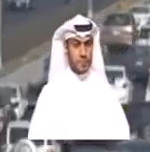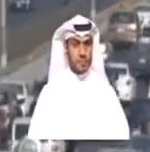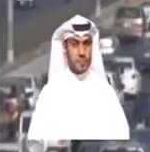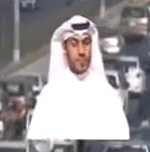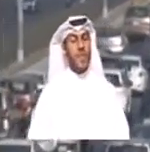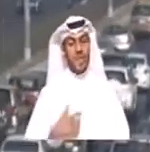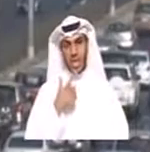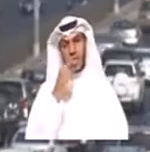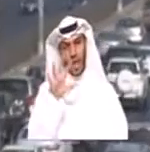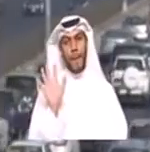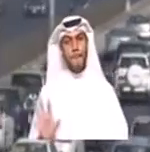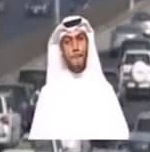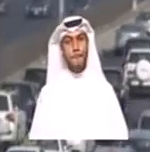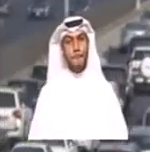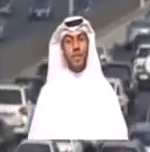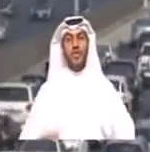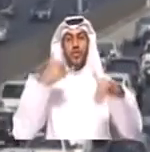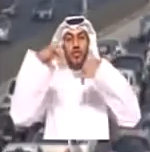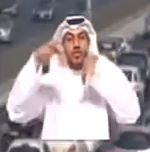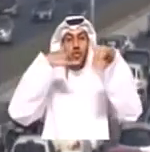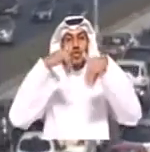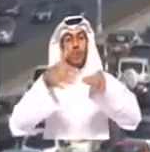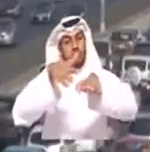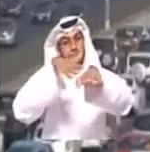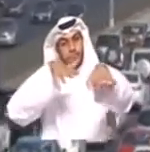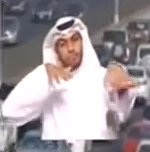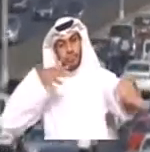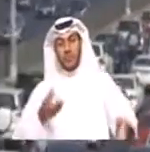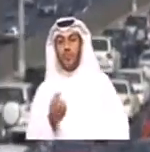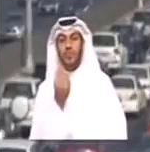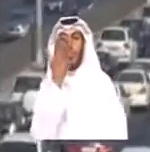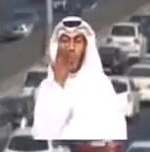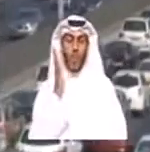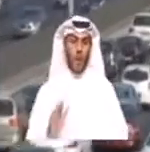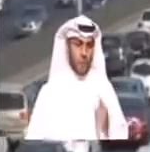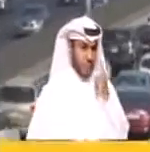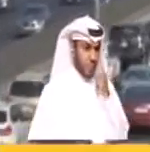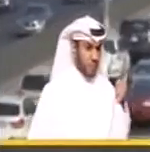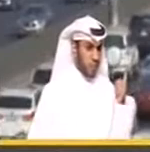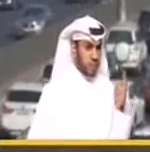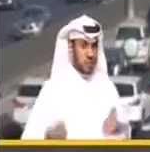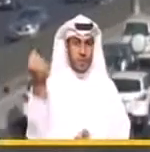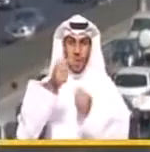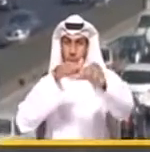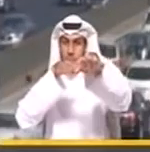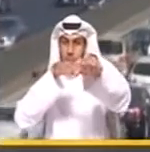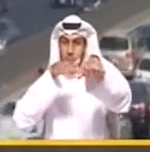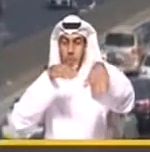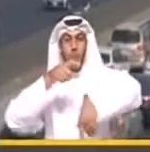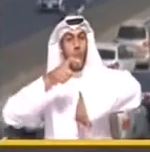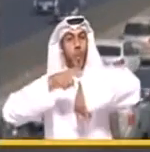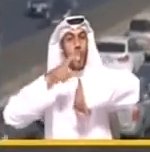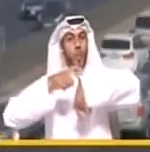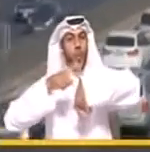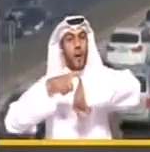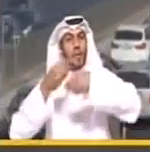نعم، هذه هي حال الطرقات صباحا مع اكتمال عودة الطلبة في جميع مراحلهم الدراسية وتزامن توقيت